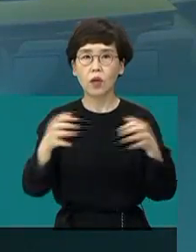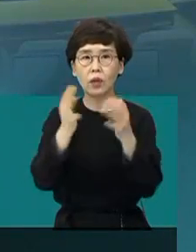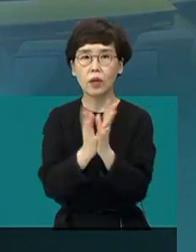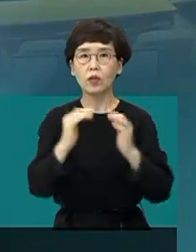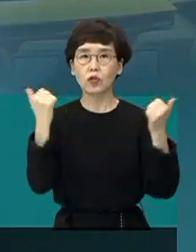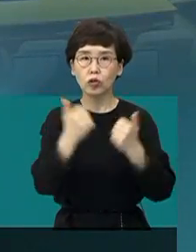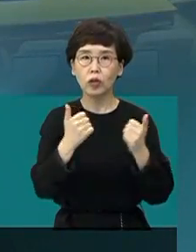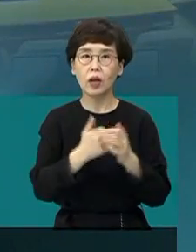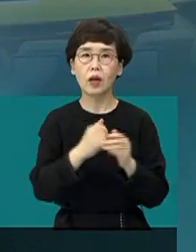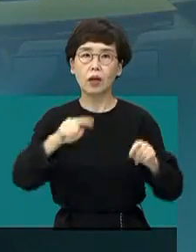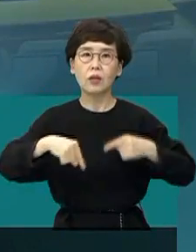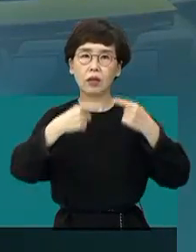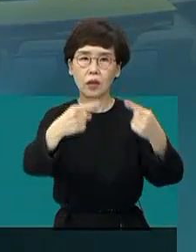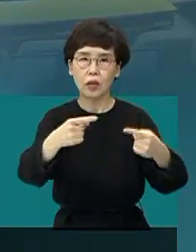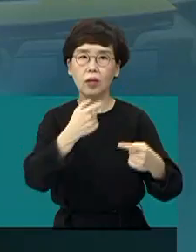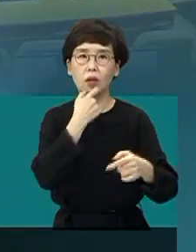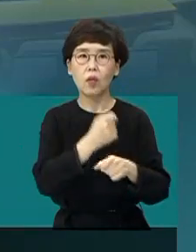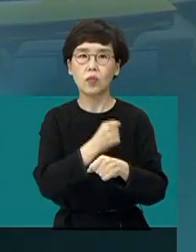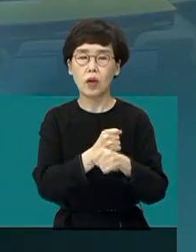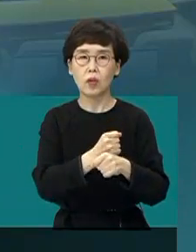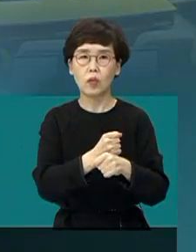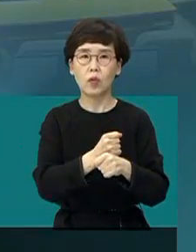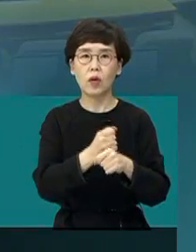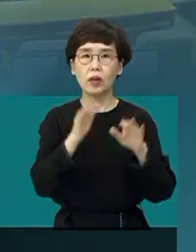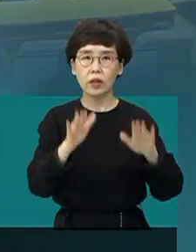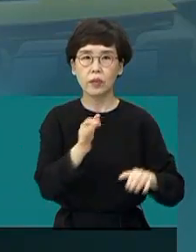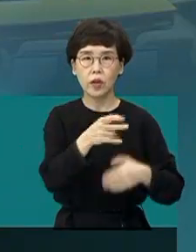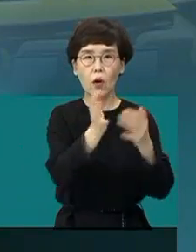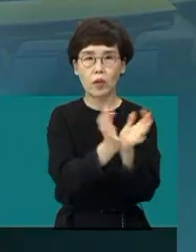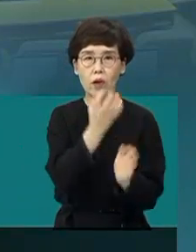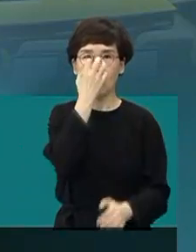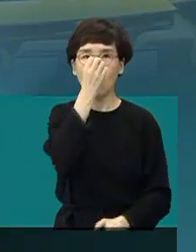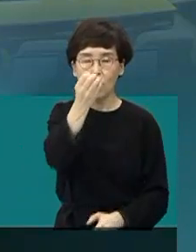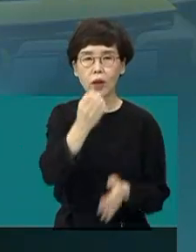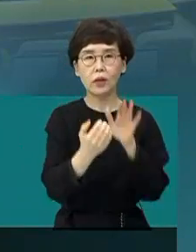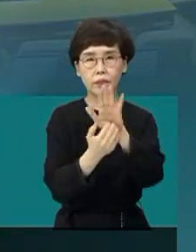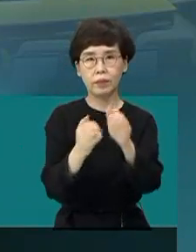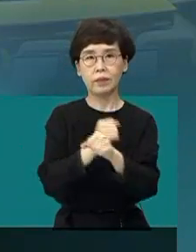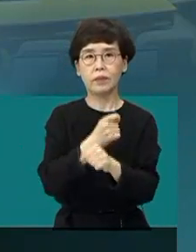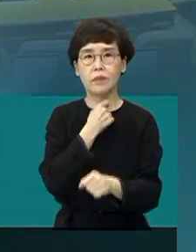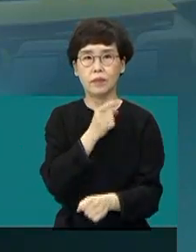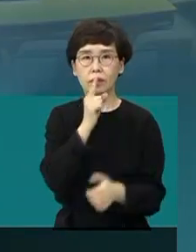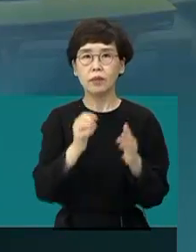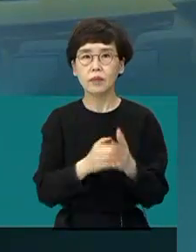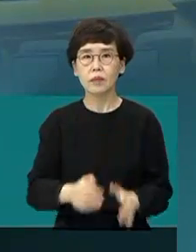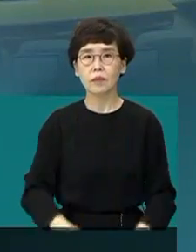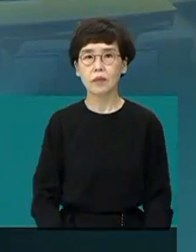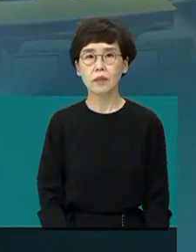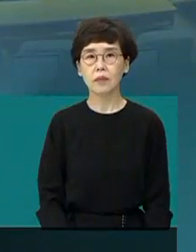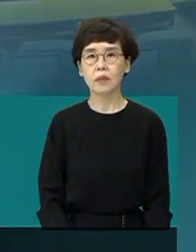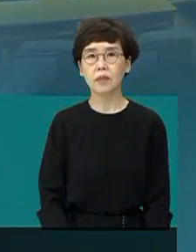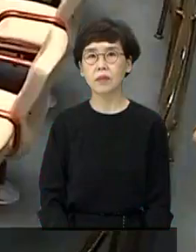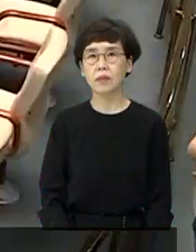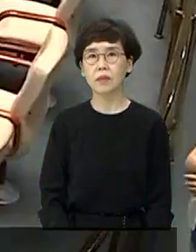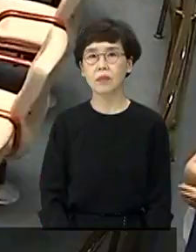참여를 거부하고 집권 세력 오만을 견제하겠다고 목소리를 높였습니다. 고정현 기자입니다.